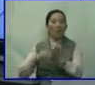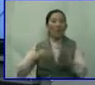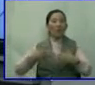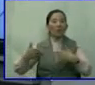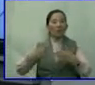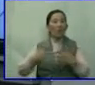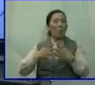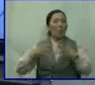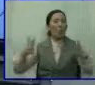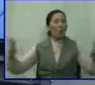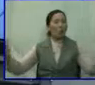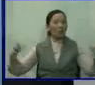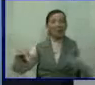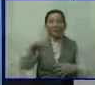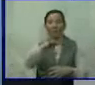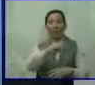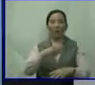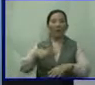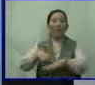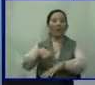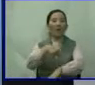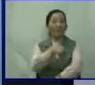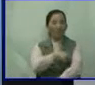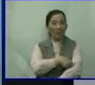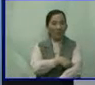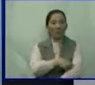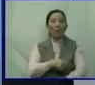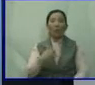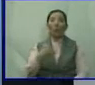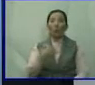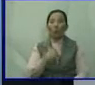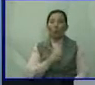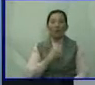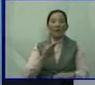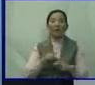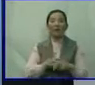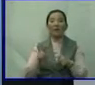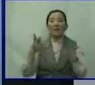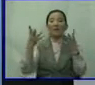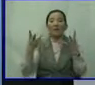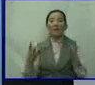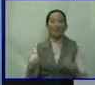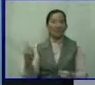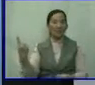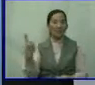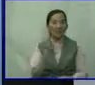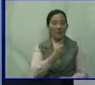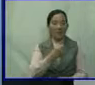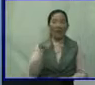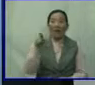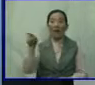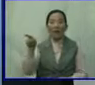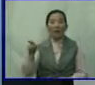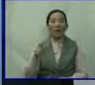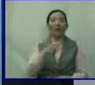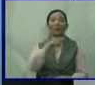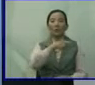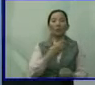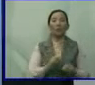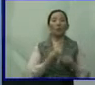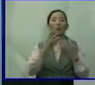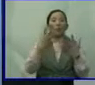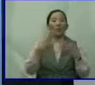всего километров? Вот у нас дни недели. Это сколько километров